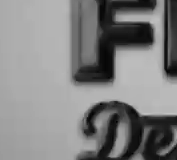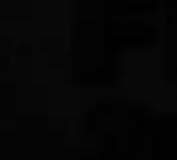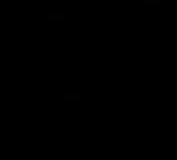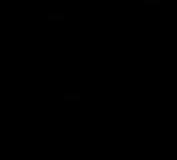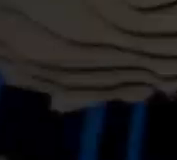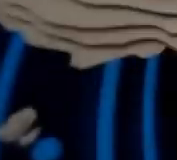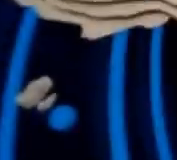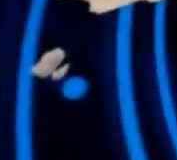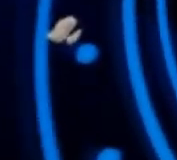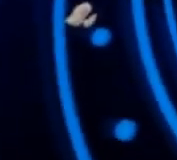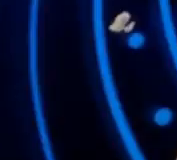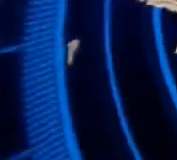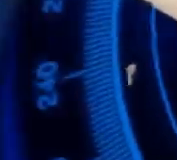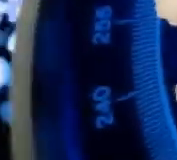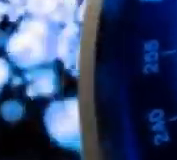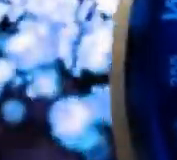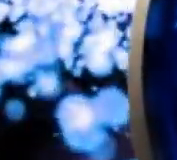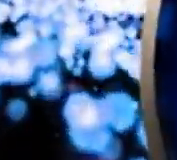की धड़कन।